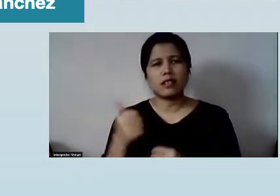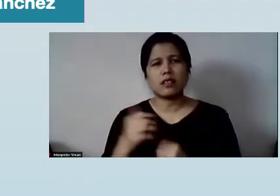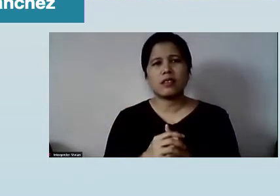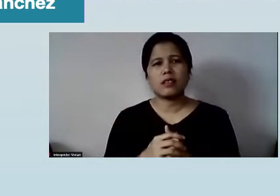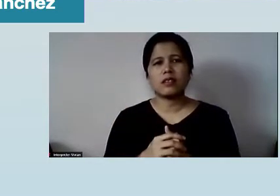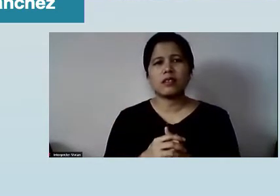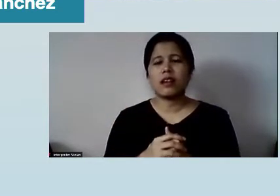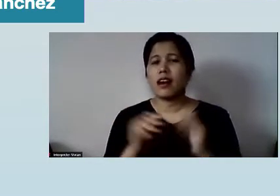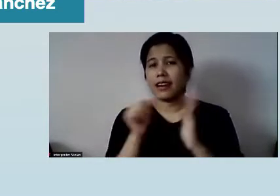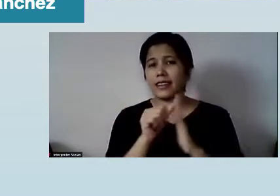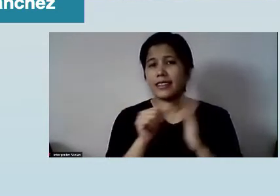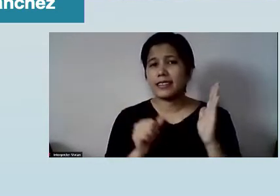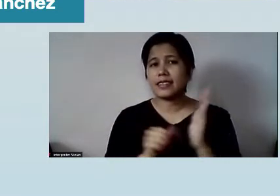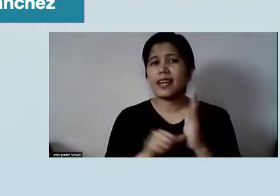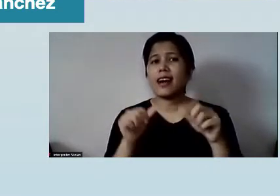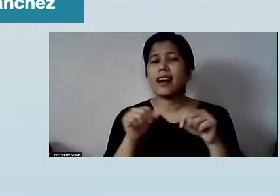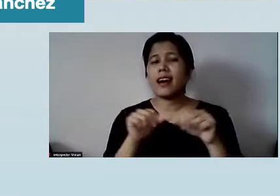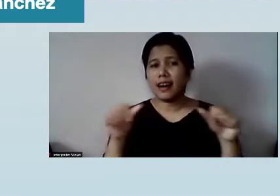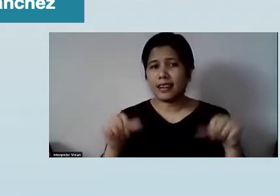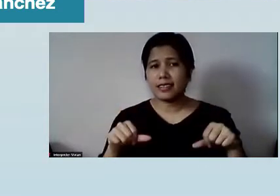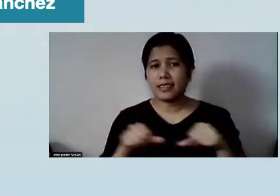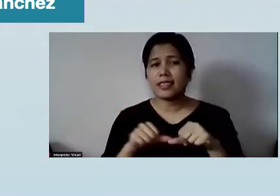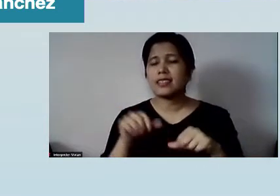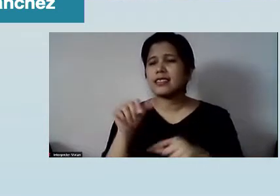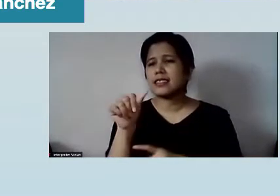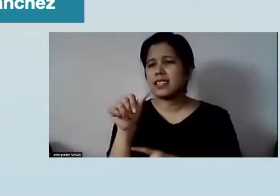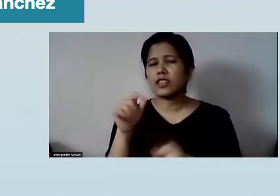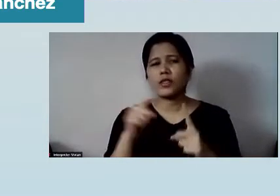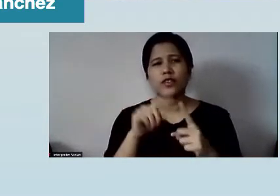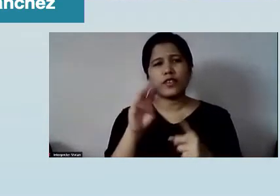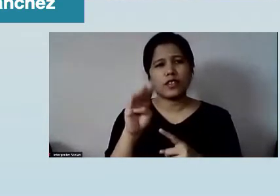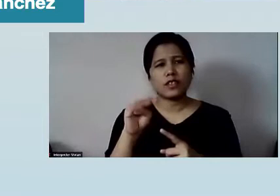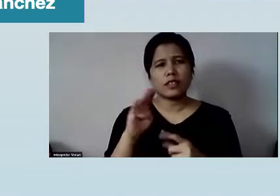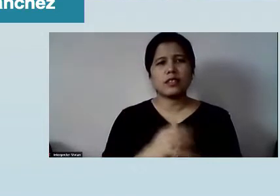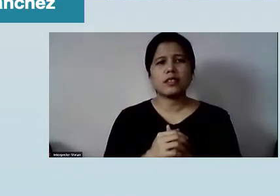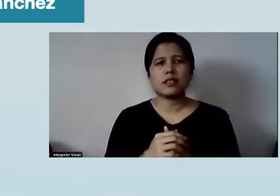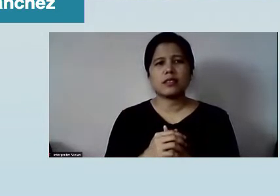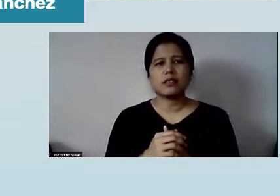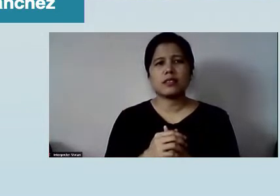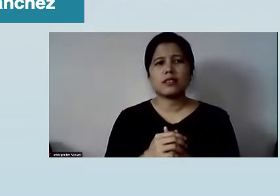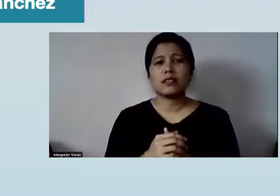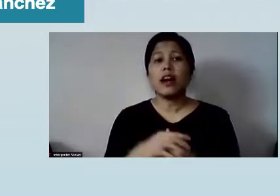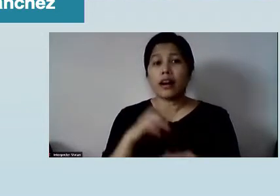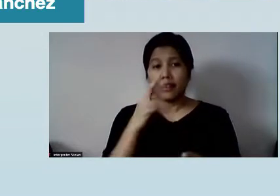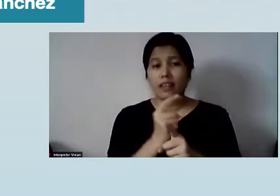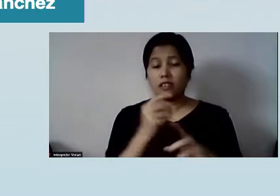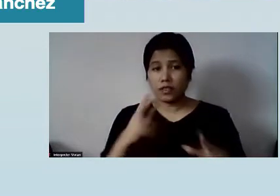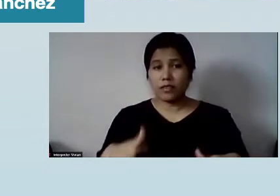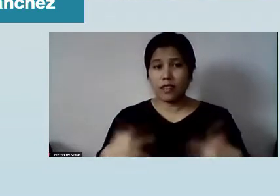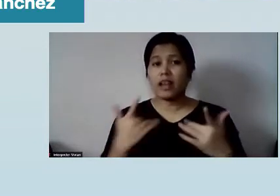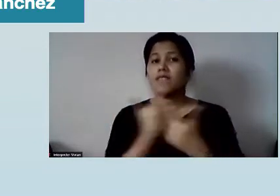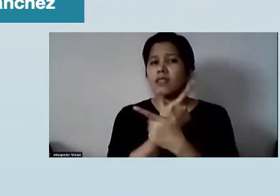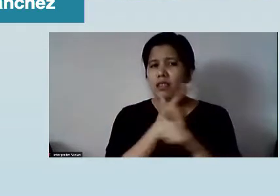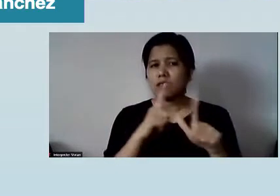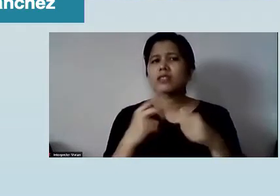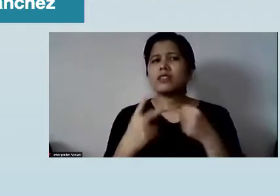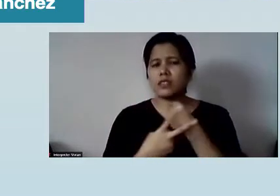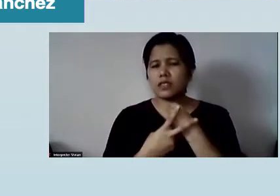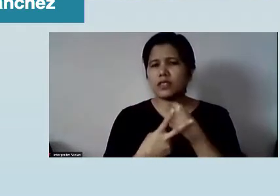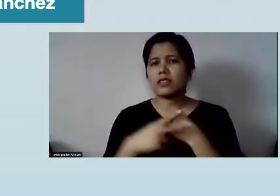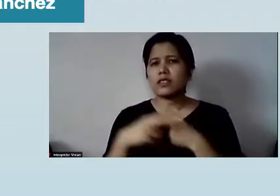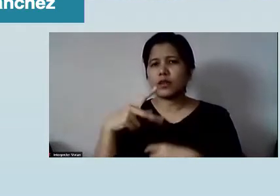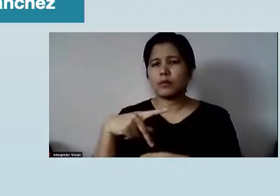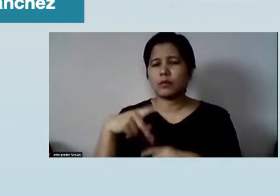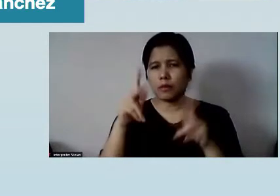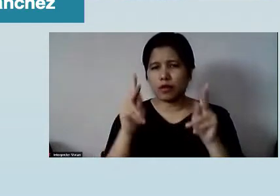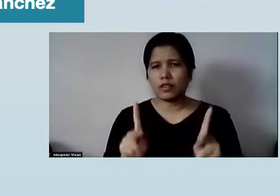and 14 talks about the right to life. Ah, simula pang mabuhay tayo, pinag-uusapan na ang karapatan